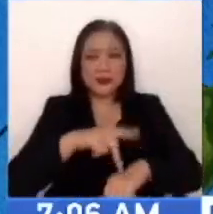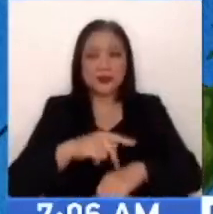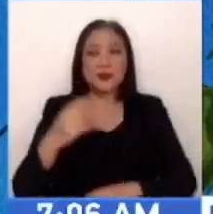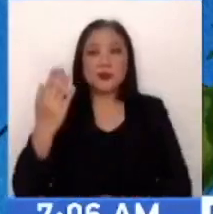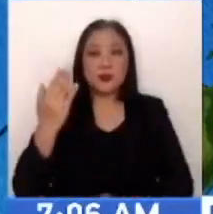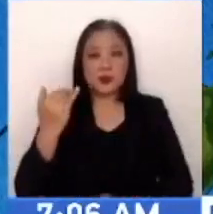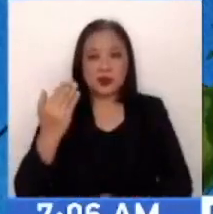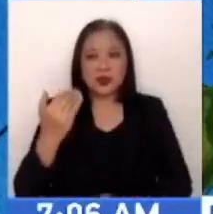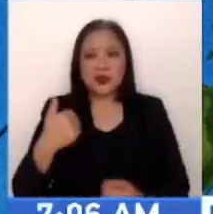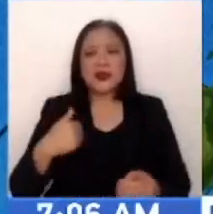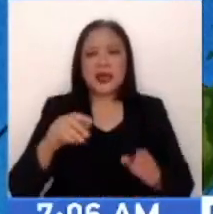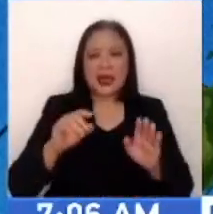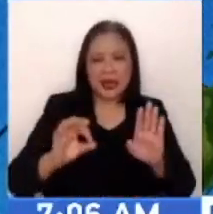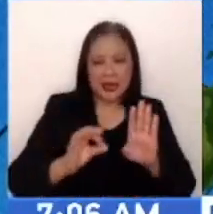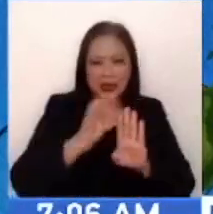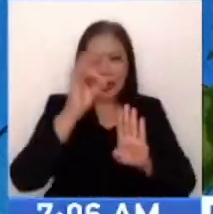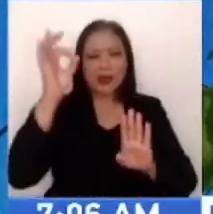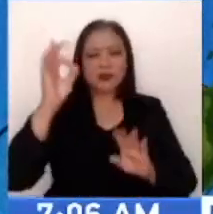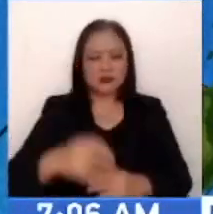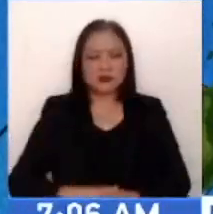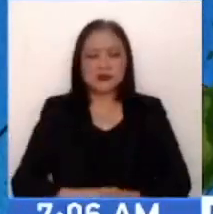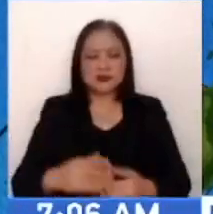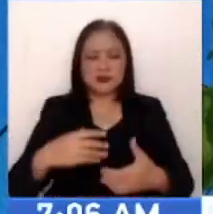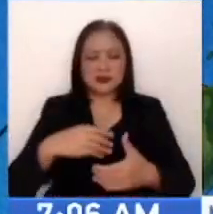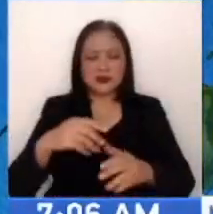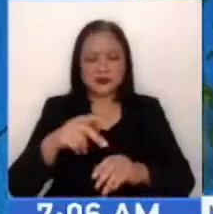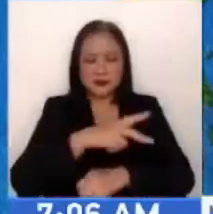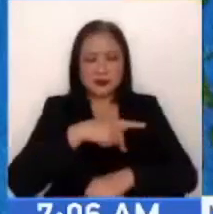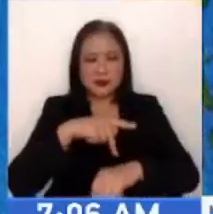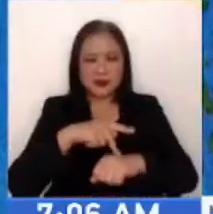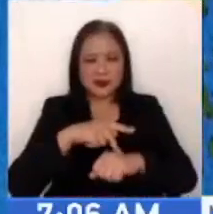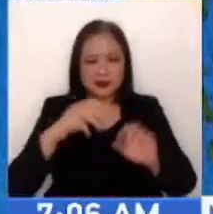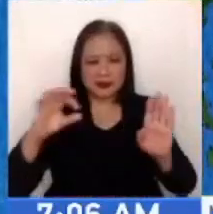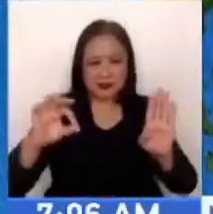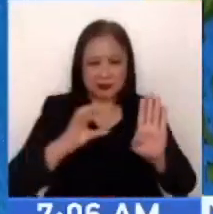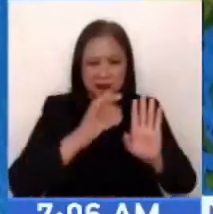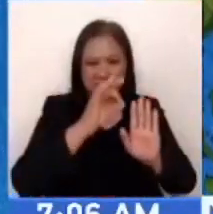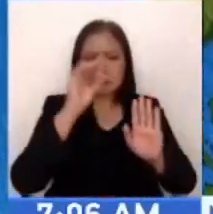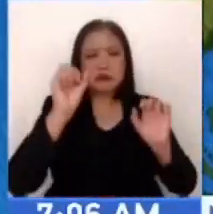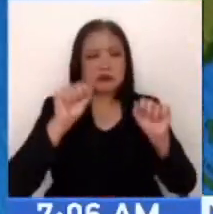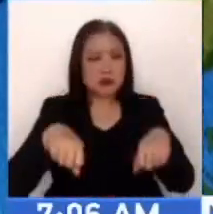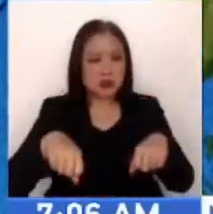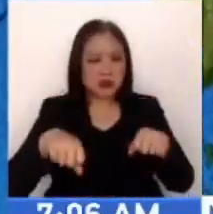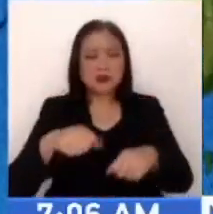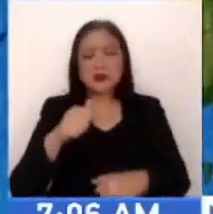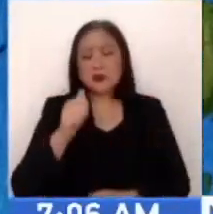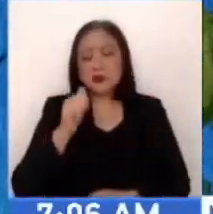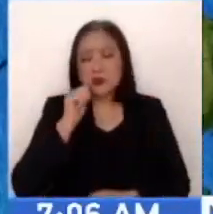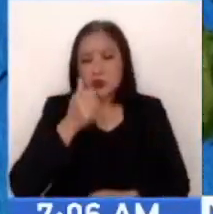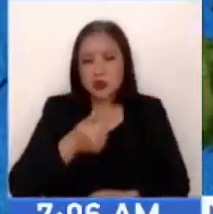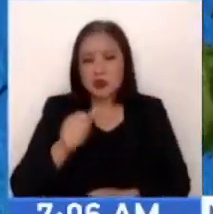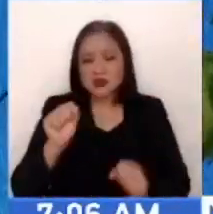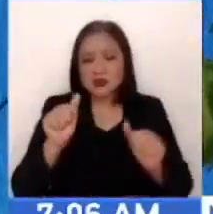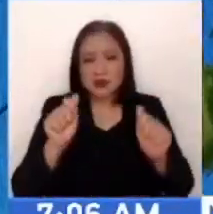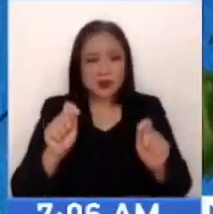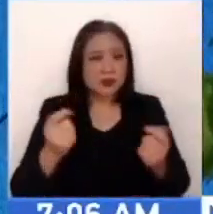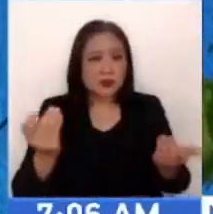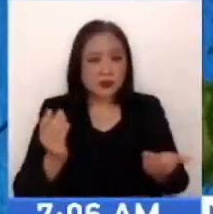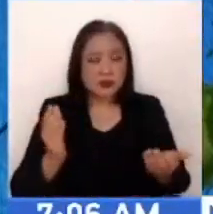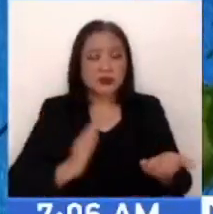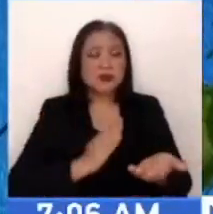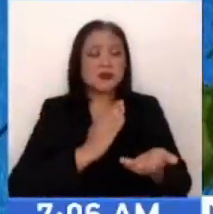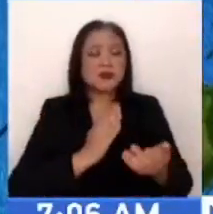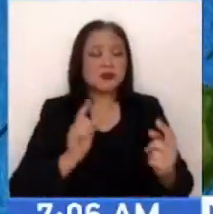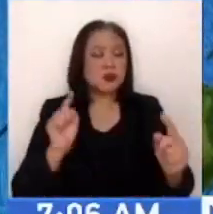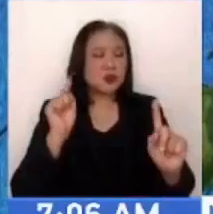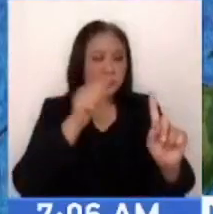ng ating area of responsibility, posibleng bukas Sabado, patungo ng China, mga kapuso. Pero